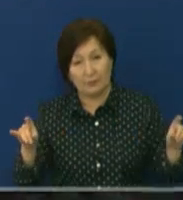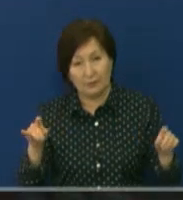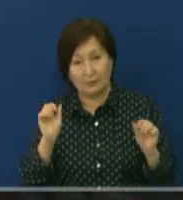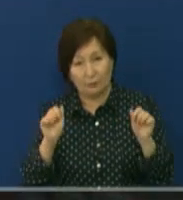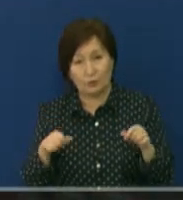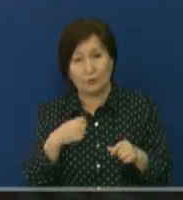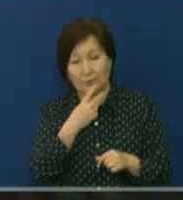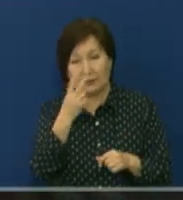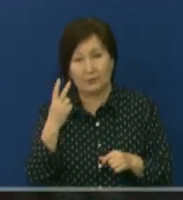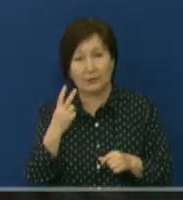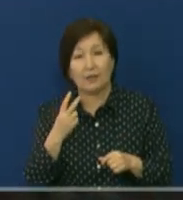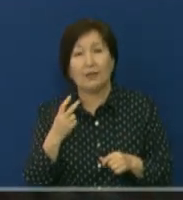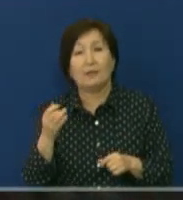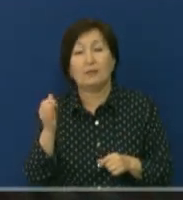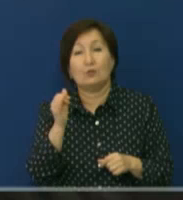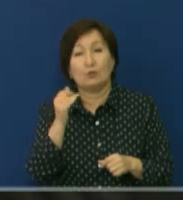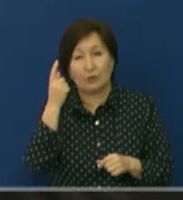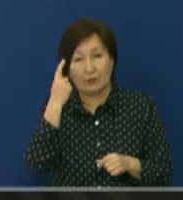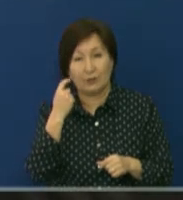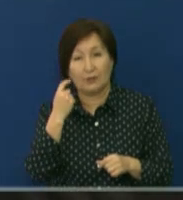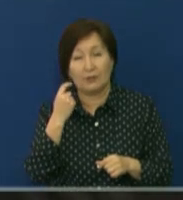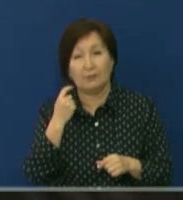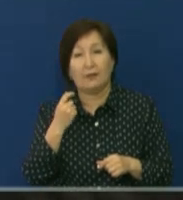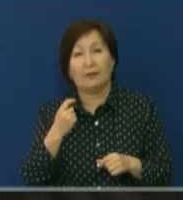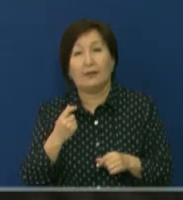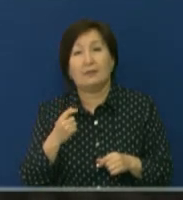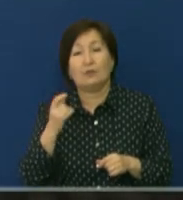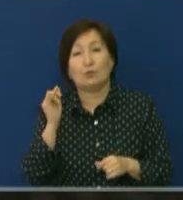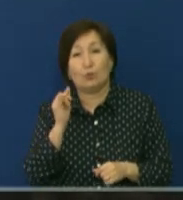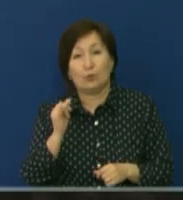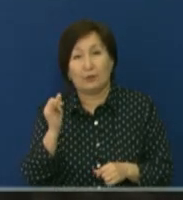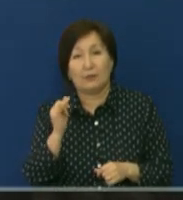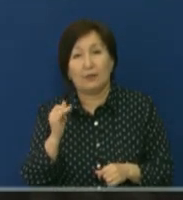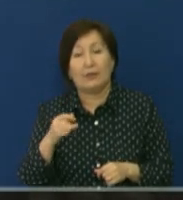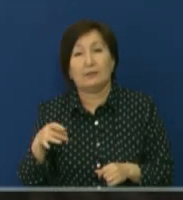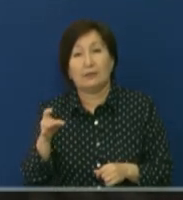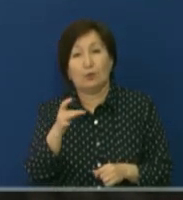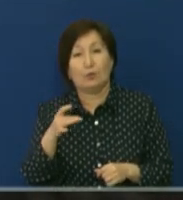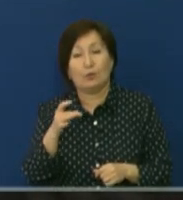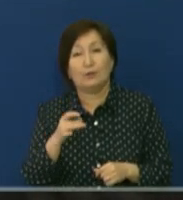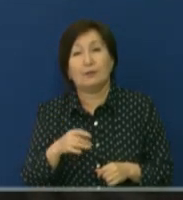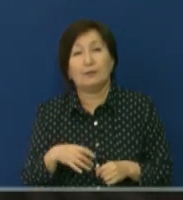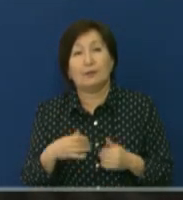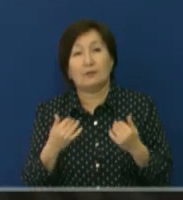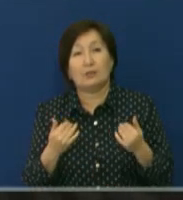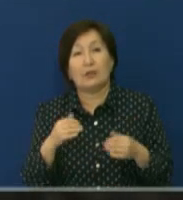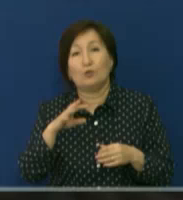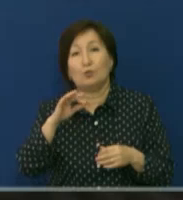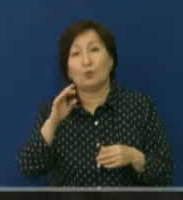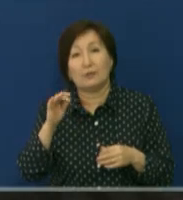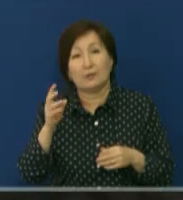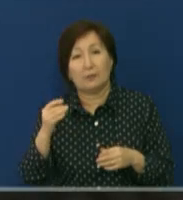q не только легкого мы помогаем в проведении соковых исследований древнетюркской периоде все что нужно делать